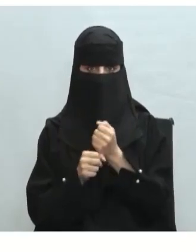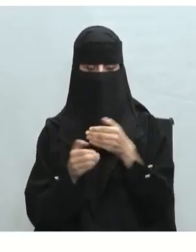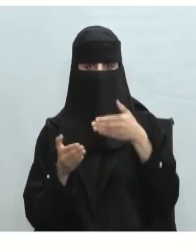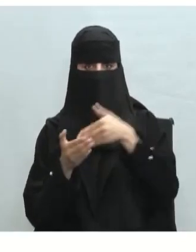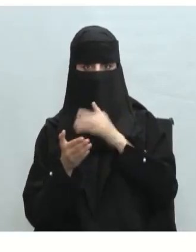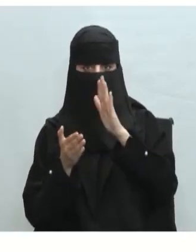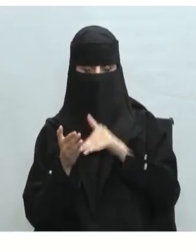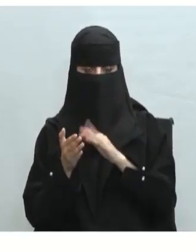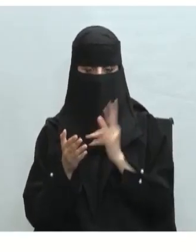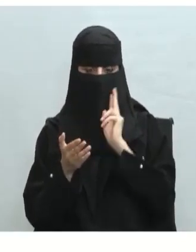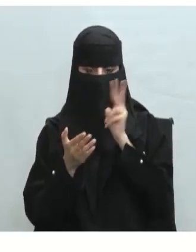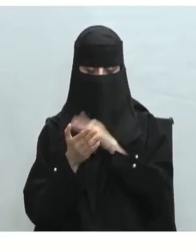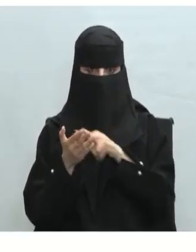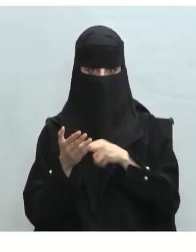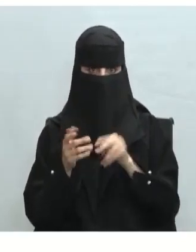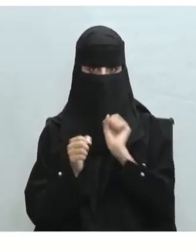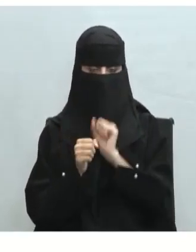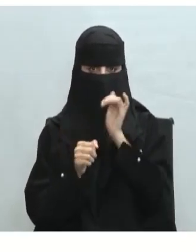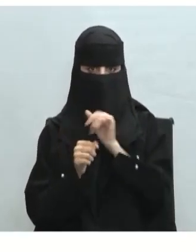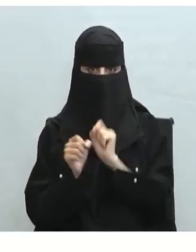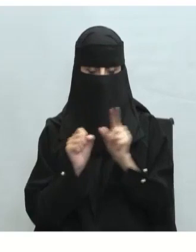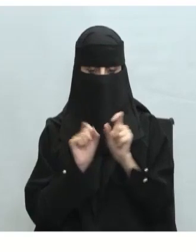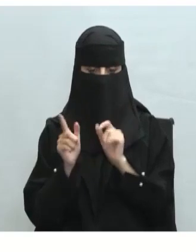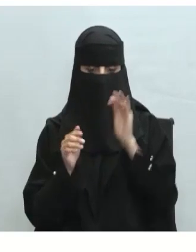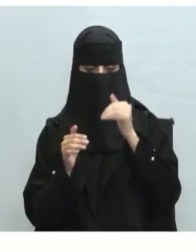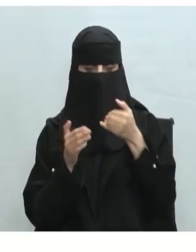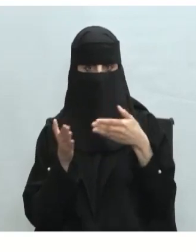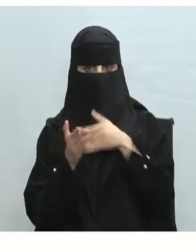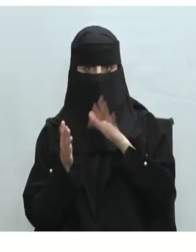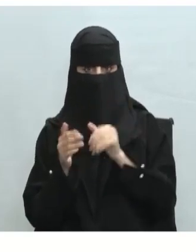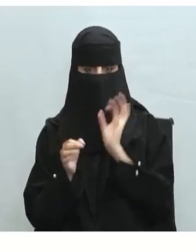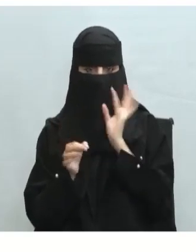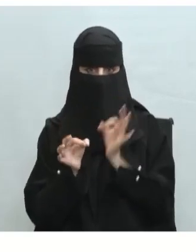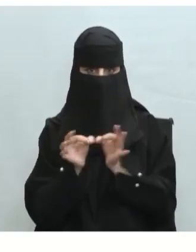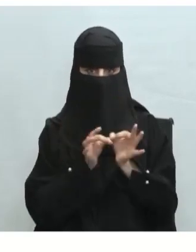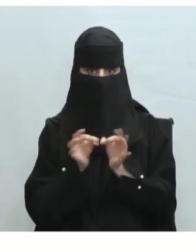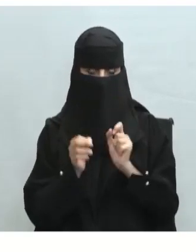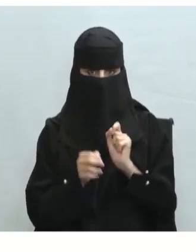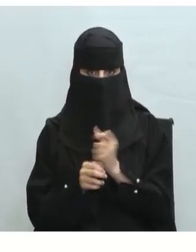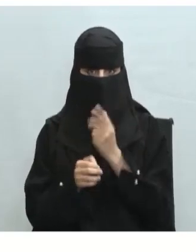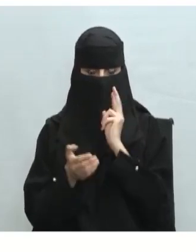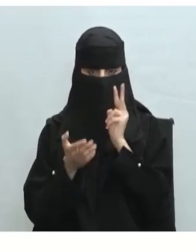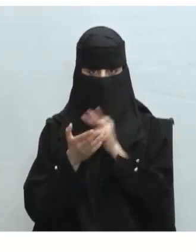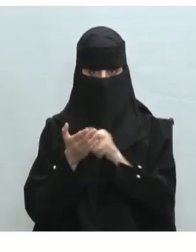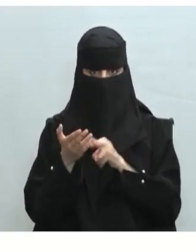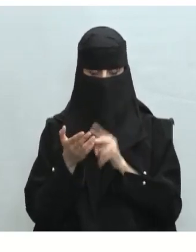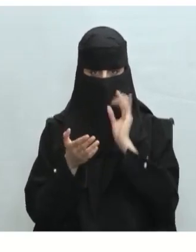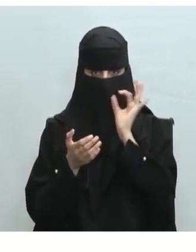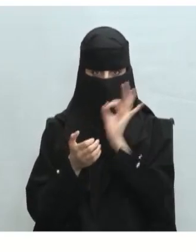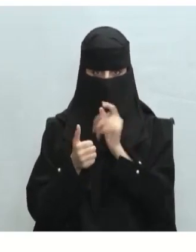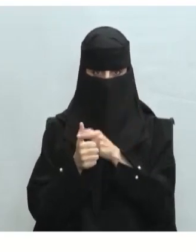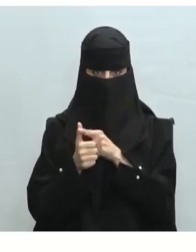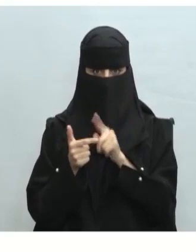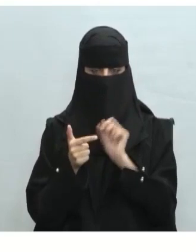في المراحل الاربع للقراءه ايضا استراتيجيتين لتسريع القراءه القراءه الذكيه ومنظم القراءه